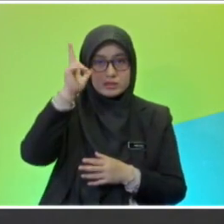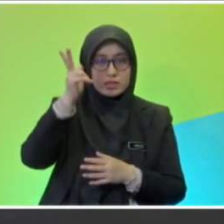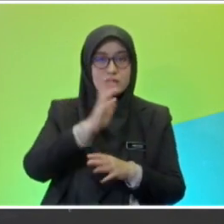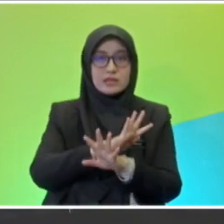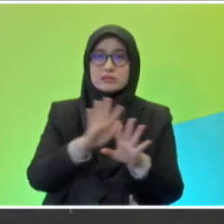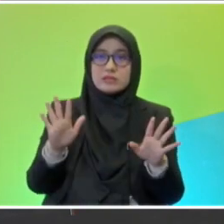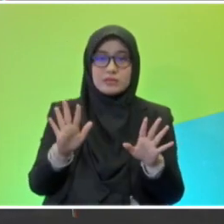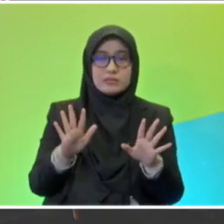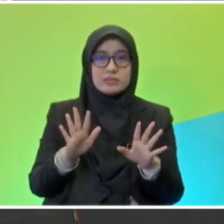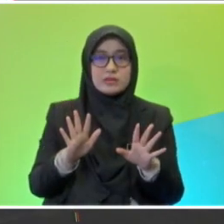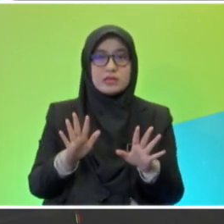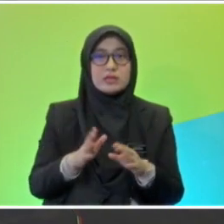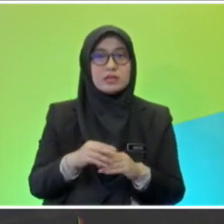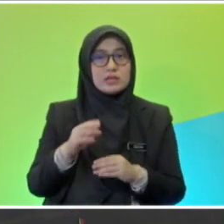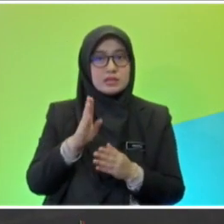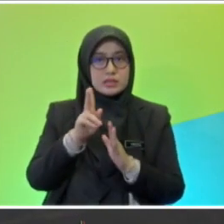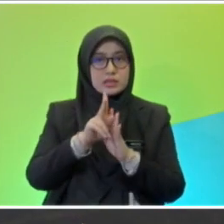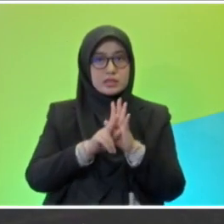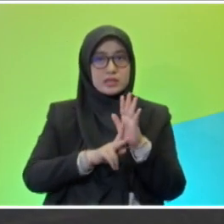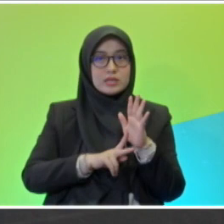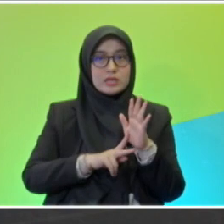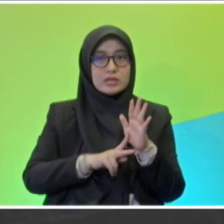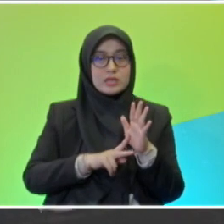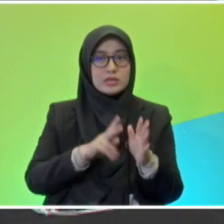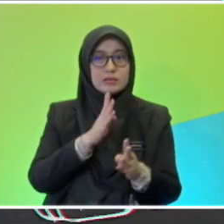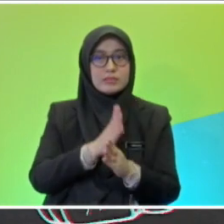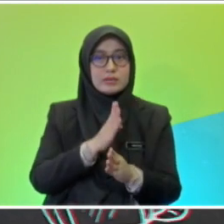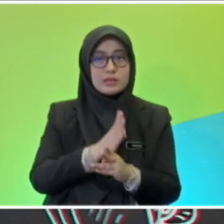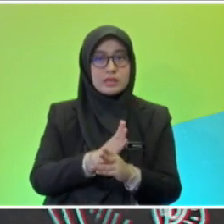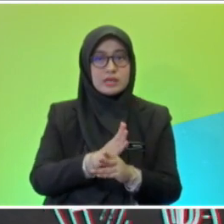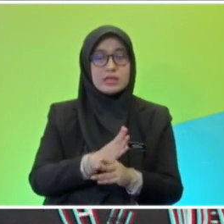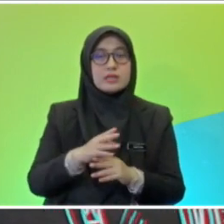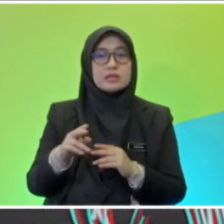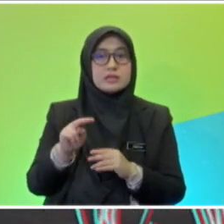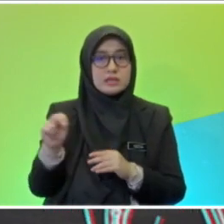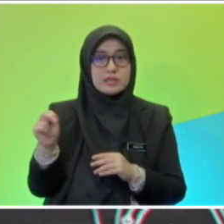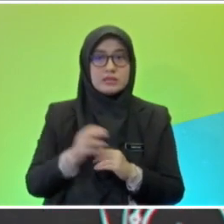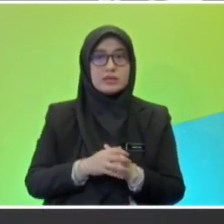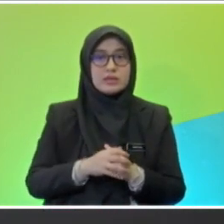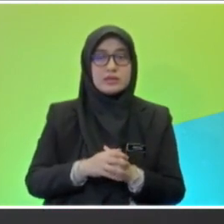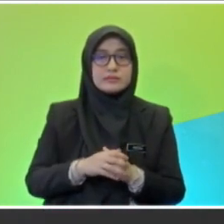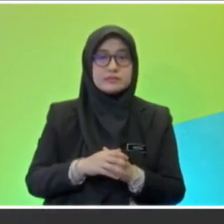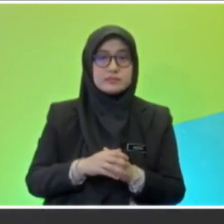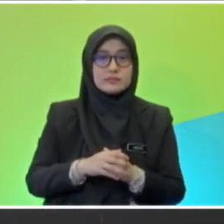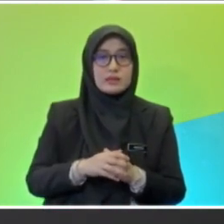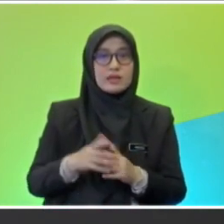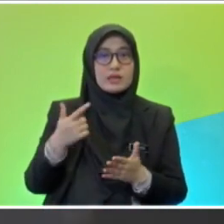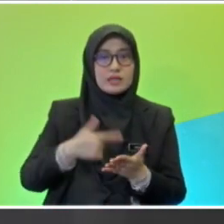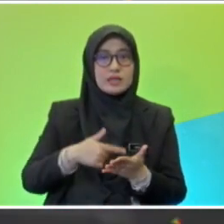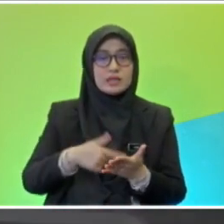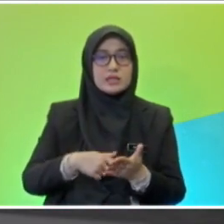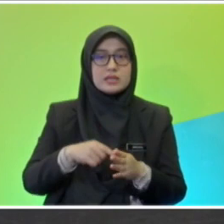kebangkitan yang ketiga yaitu pada tahun 1928 berlaku kebangkitan Tani di Malang kualitas